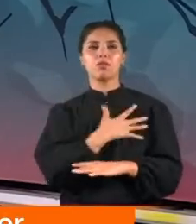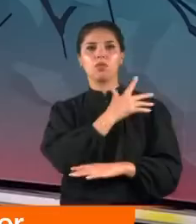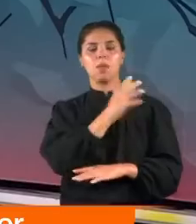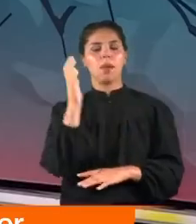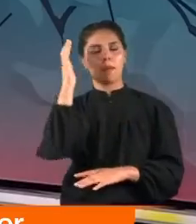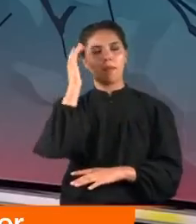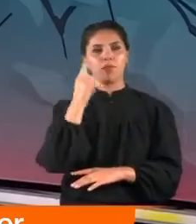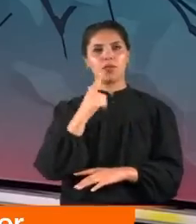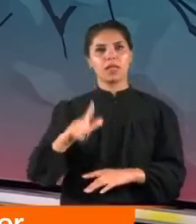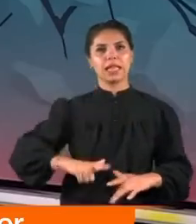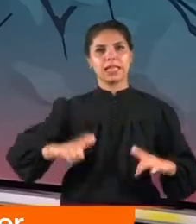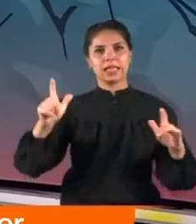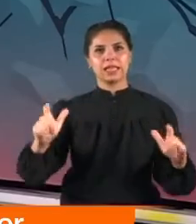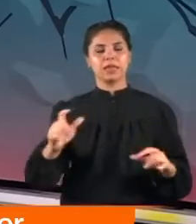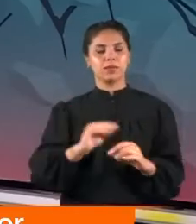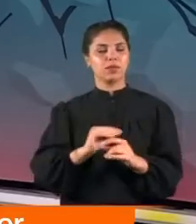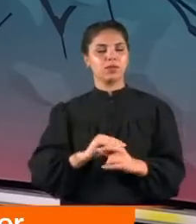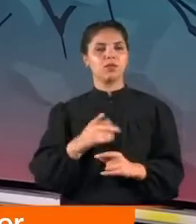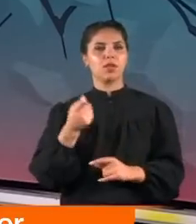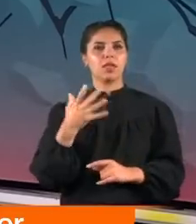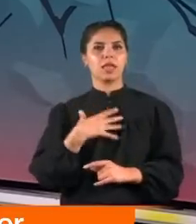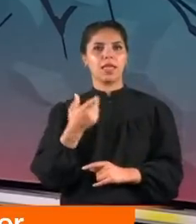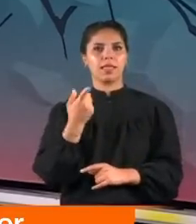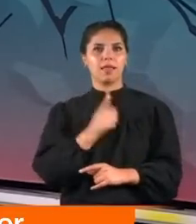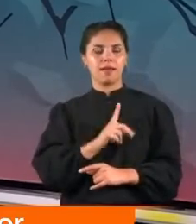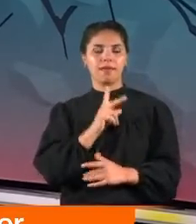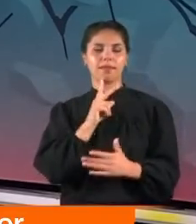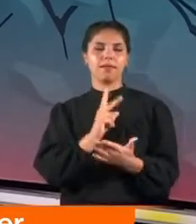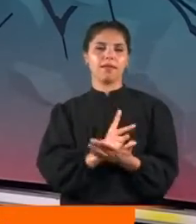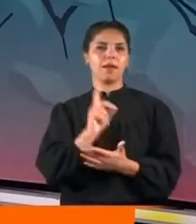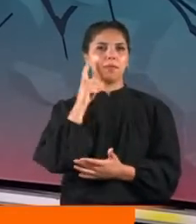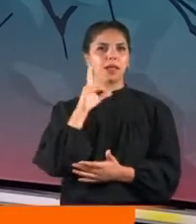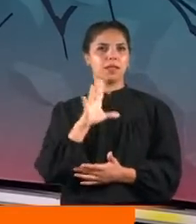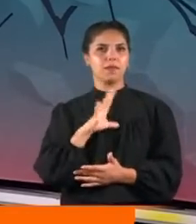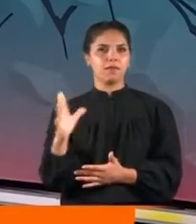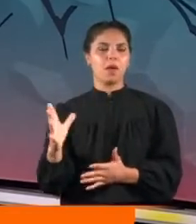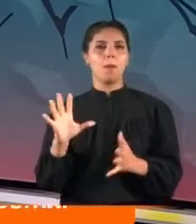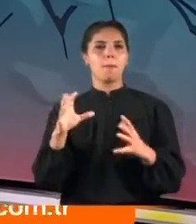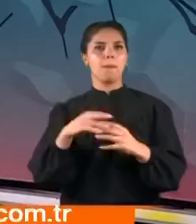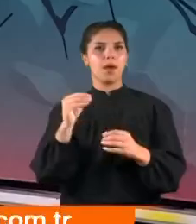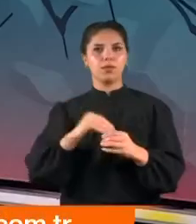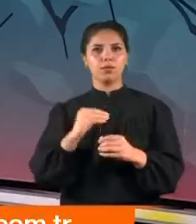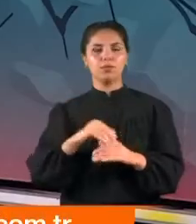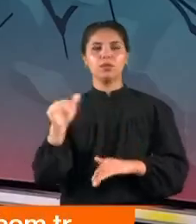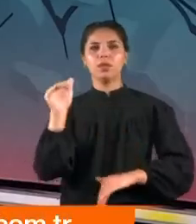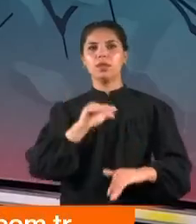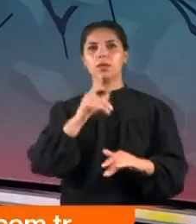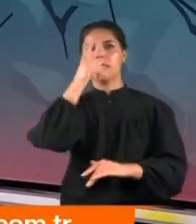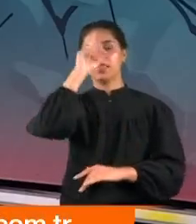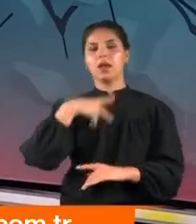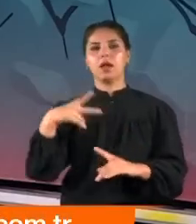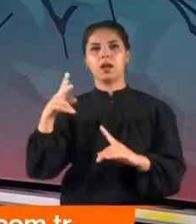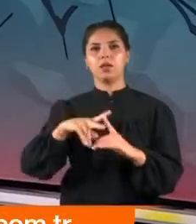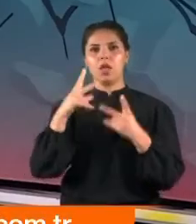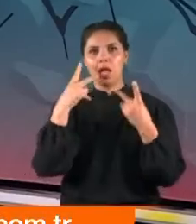görülen İzmir'den başlayacağı ve İzmir için kendi adayını belirlediği bilgisi de var. Parti kanadından yapılan seçime tek başımıza